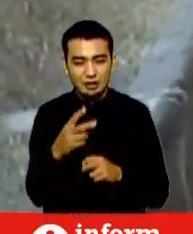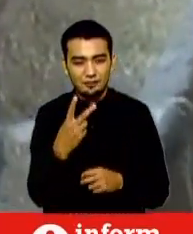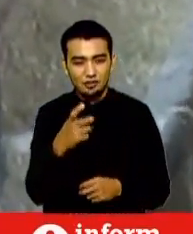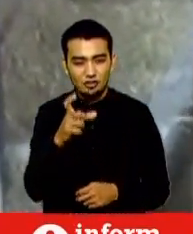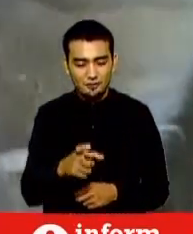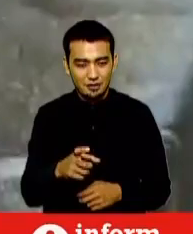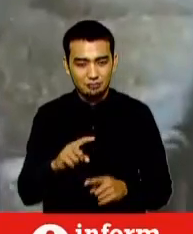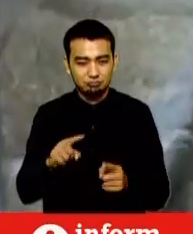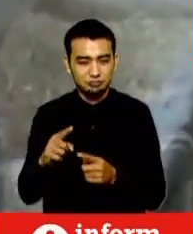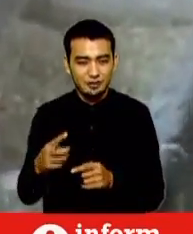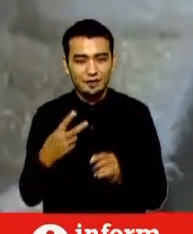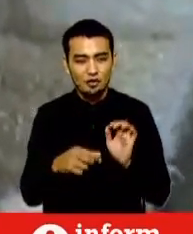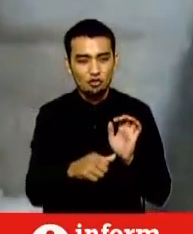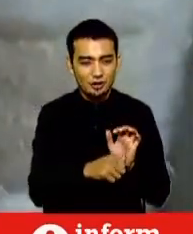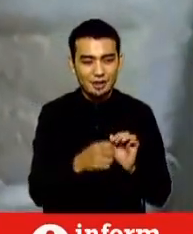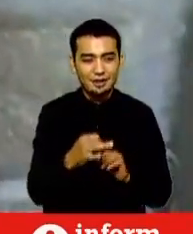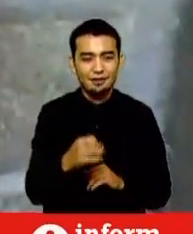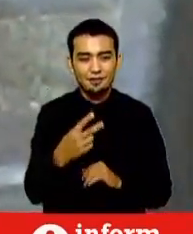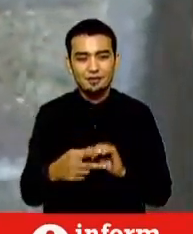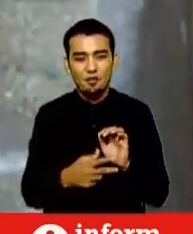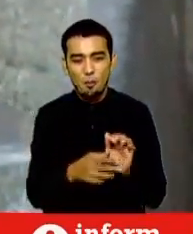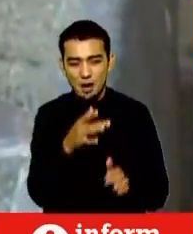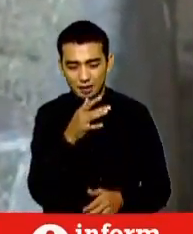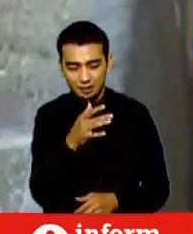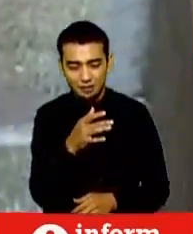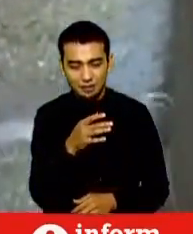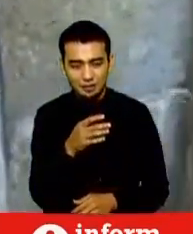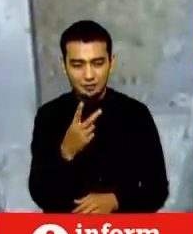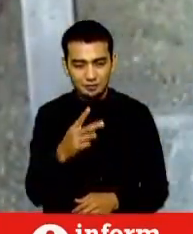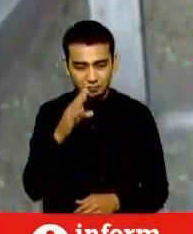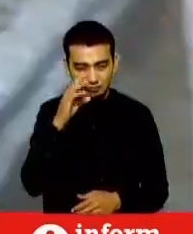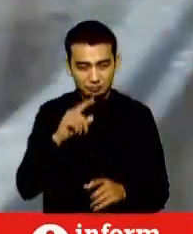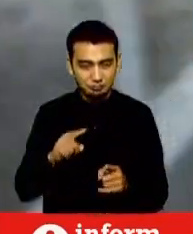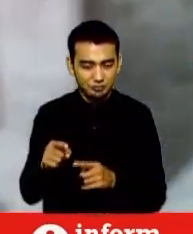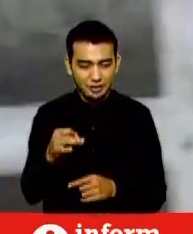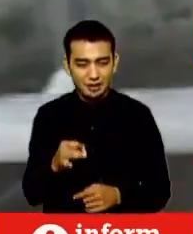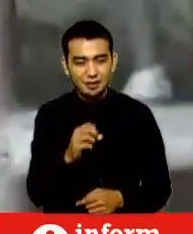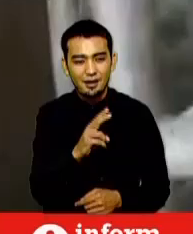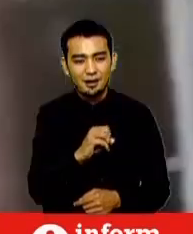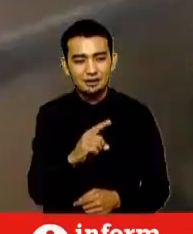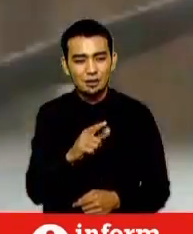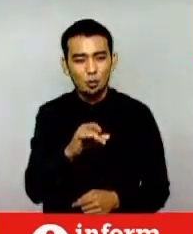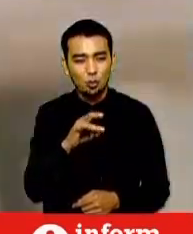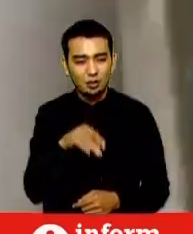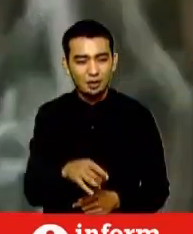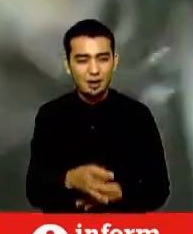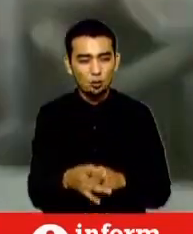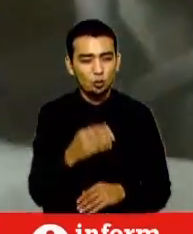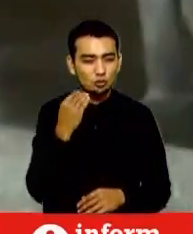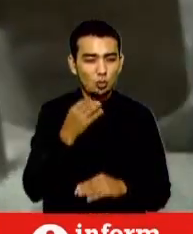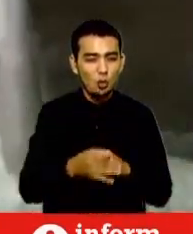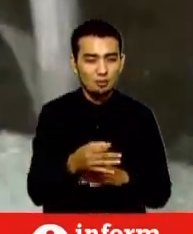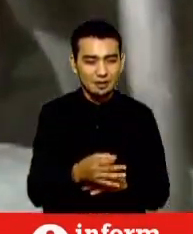подозреваемых 26-28 лет в одном из населенных пунктов к загуртского района туркестанской области